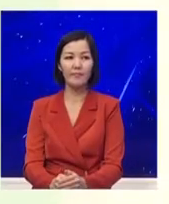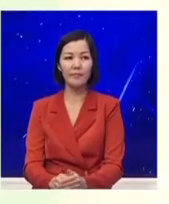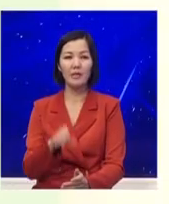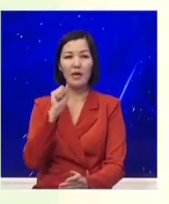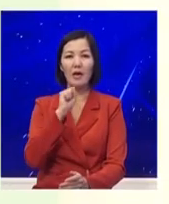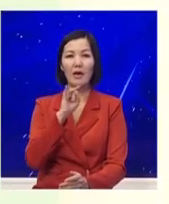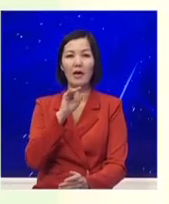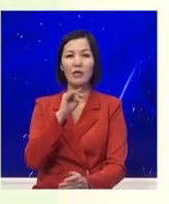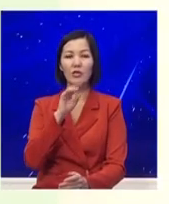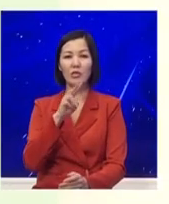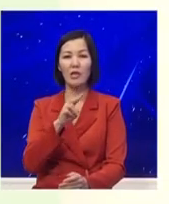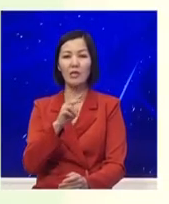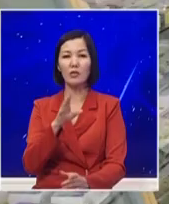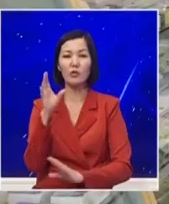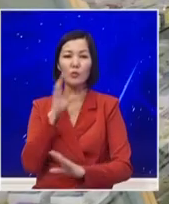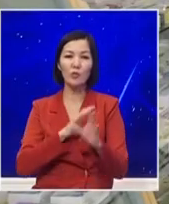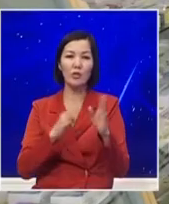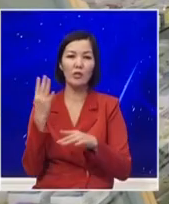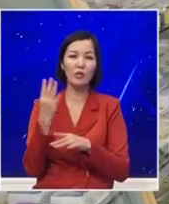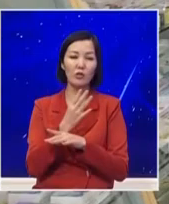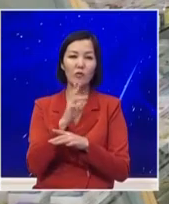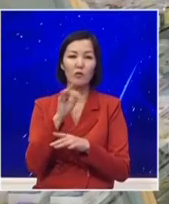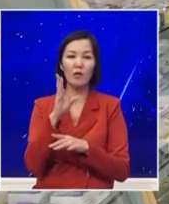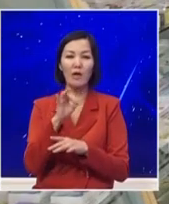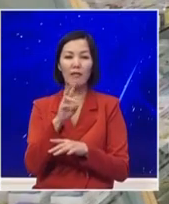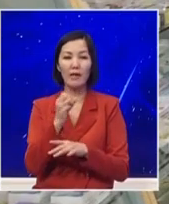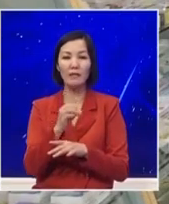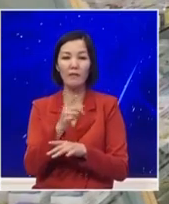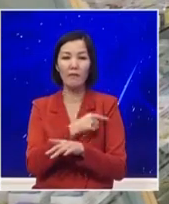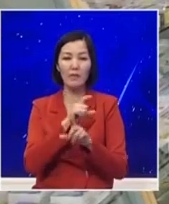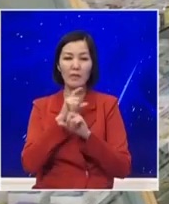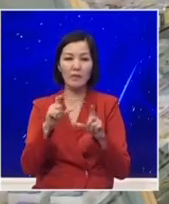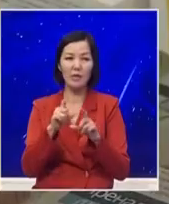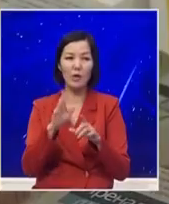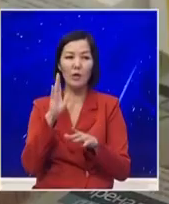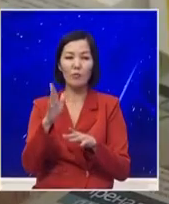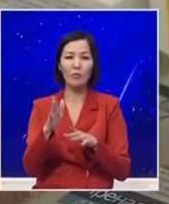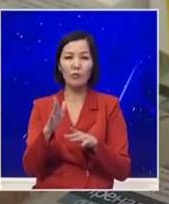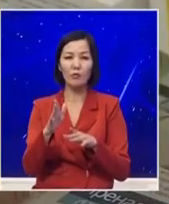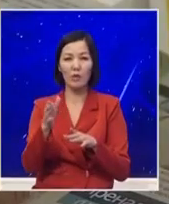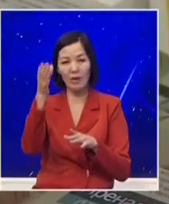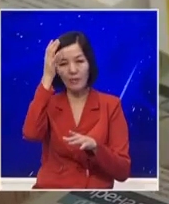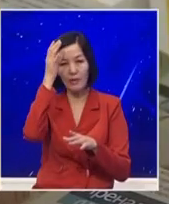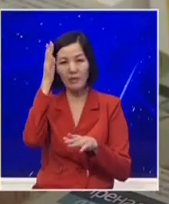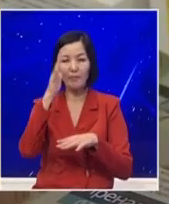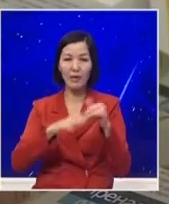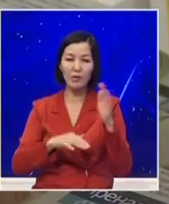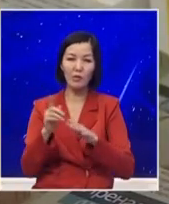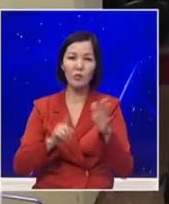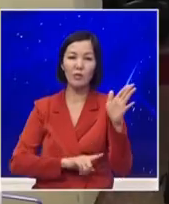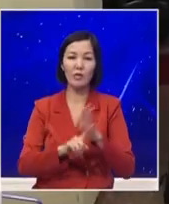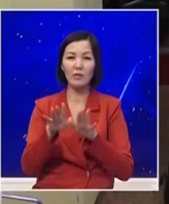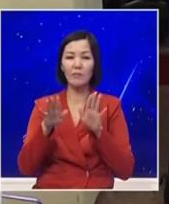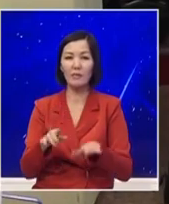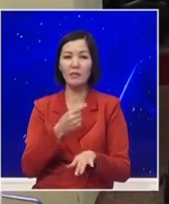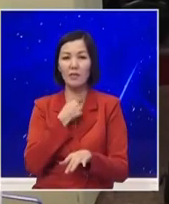Айжан Кунамбаева – студентка 4 курса Алтайского медицинского университета, будущий провизор. Свою образовательную практику начала в местной аптеке